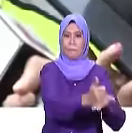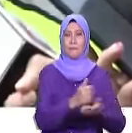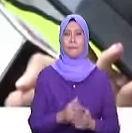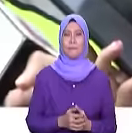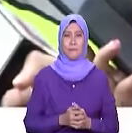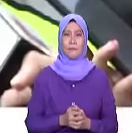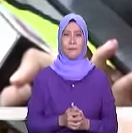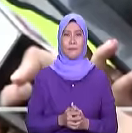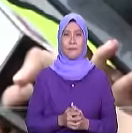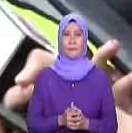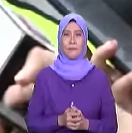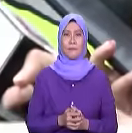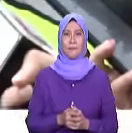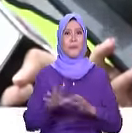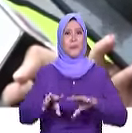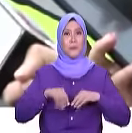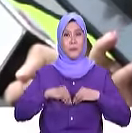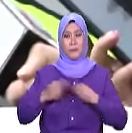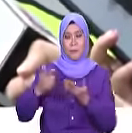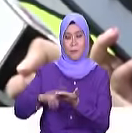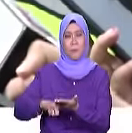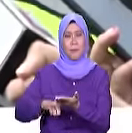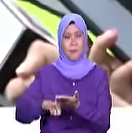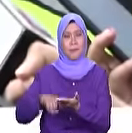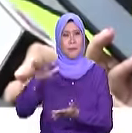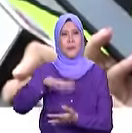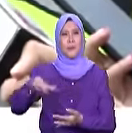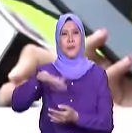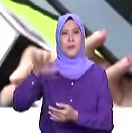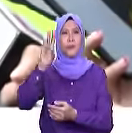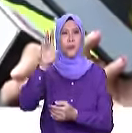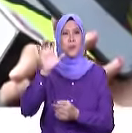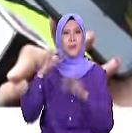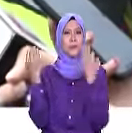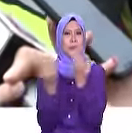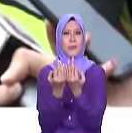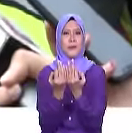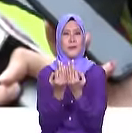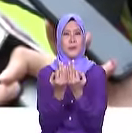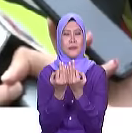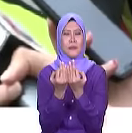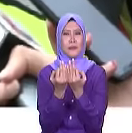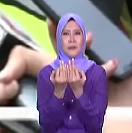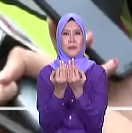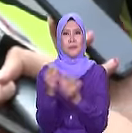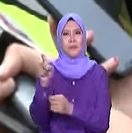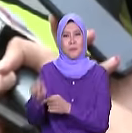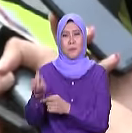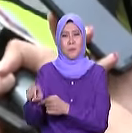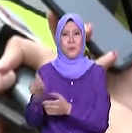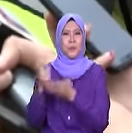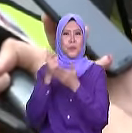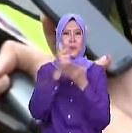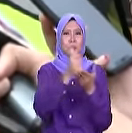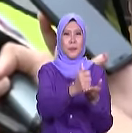Kita menerima laporan bahawa hampir 700 keluarga yang memerlukan